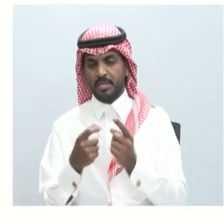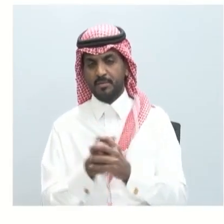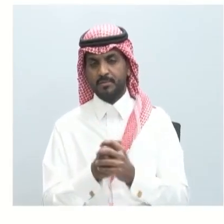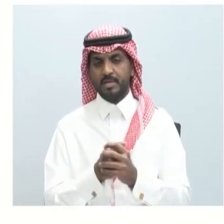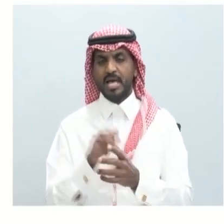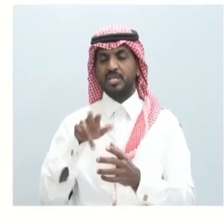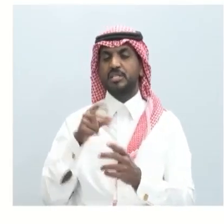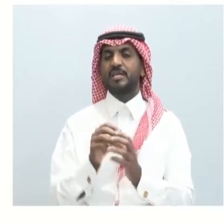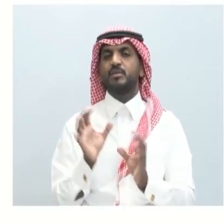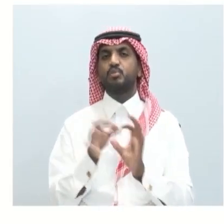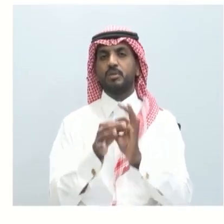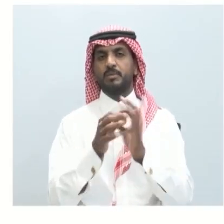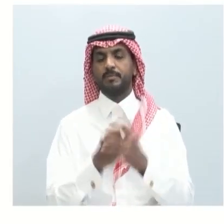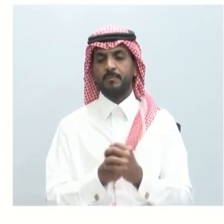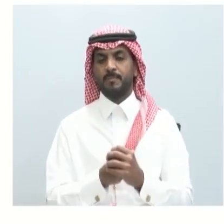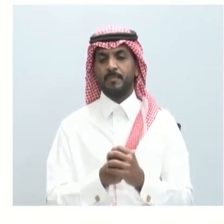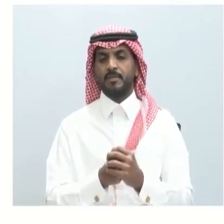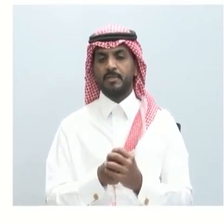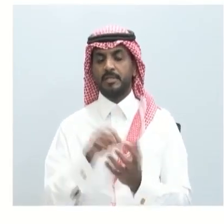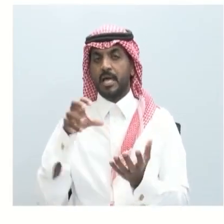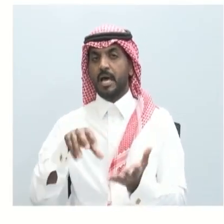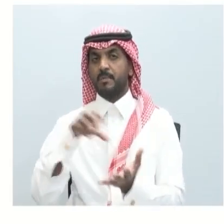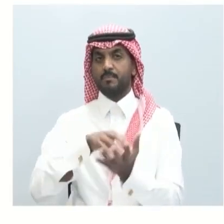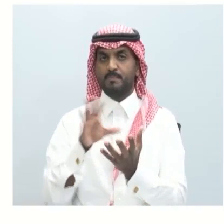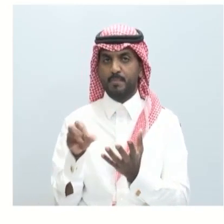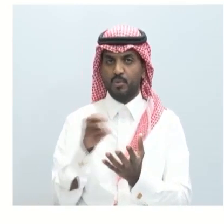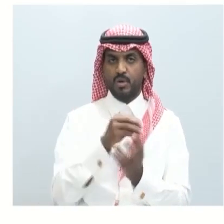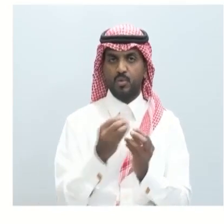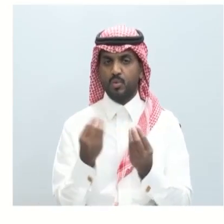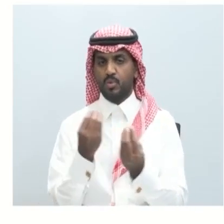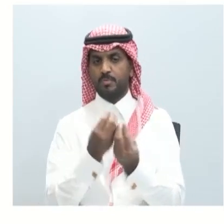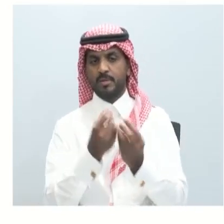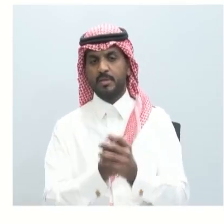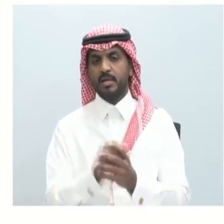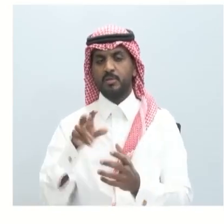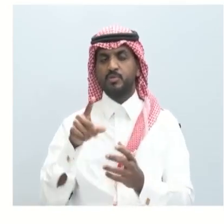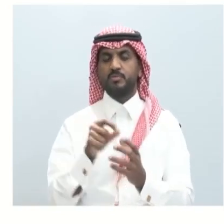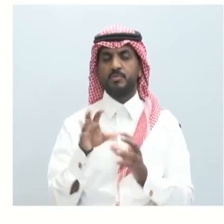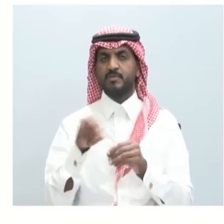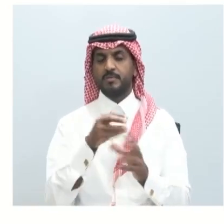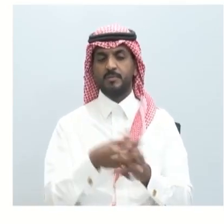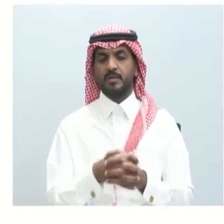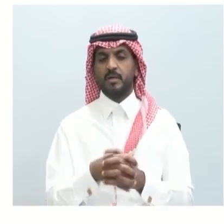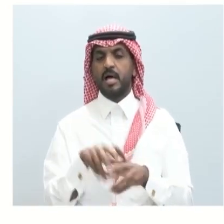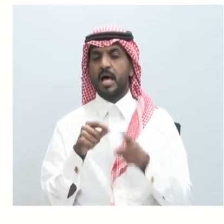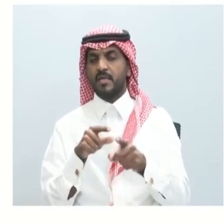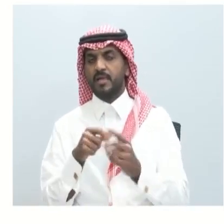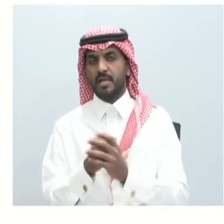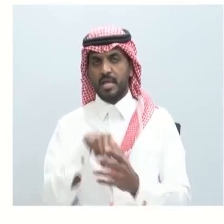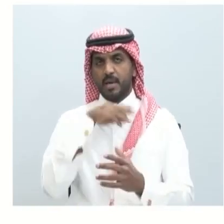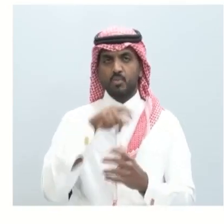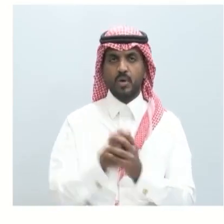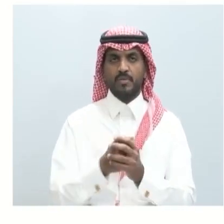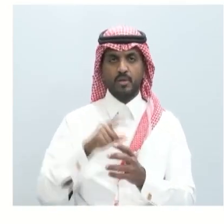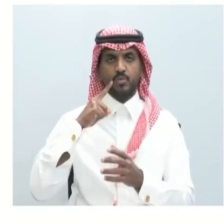ما هي الجينات المرتبطه هي الجينات التي تقع بعضها قرب بعض على الكروموسوم نفسه اذا هذا كروموسوم مثلا للاب وهذا